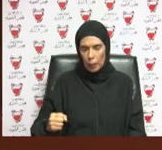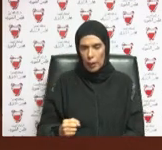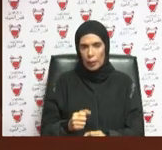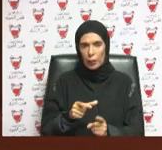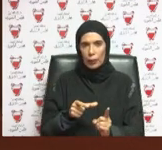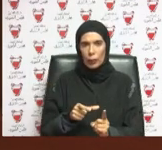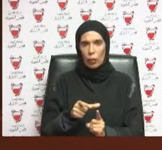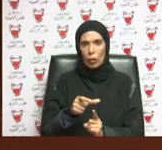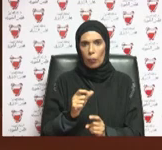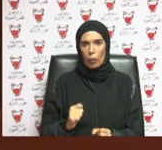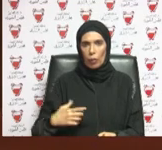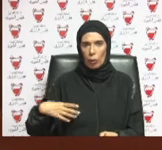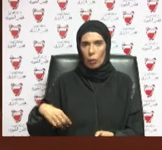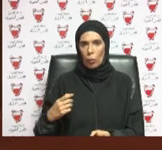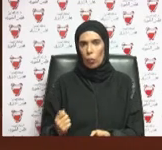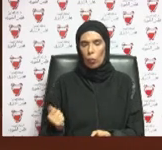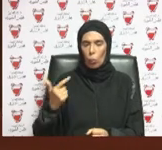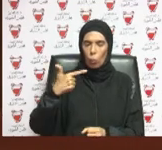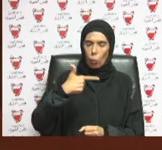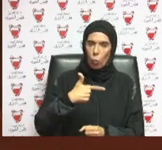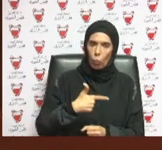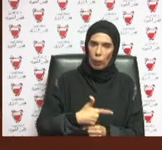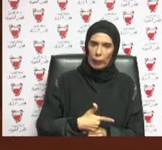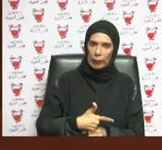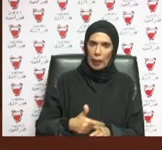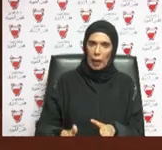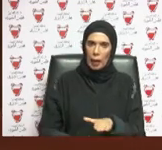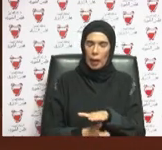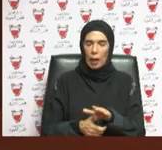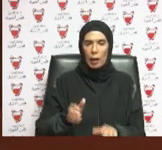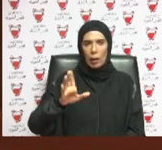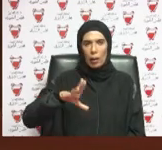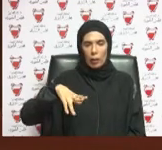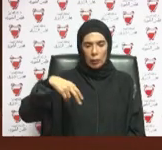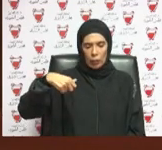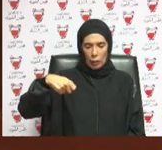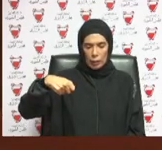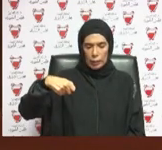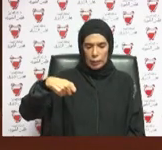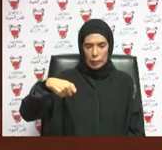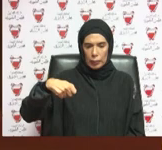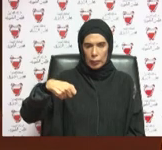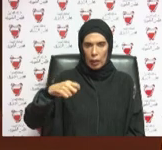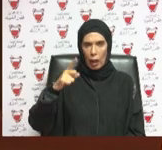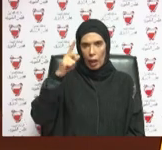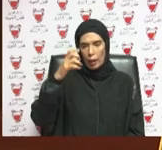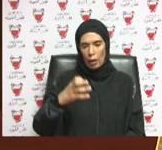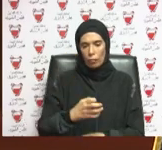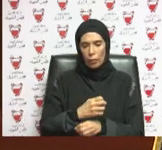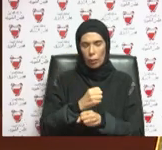الملكي الأمير سلمان بن حمد آل خليفة ولي العهد نائب القائد